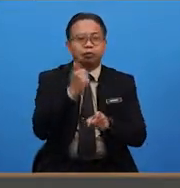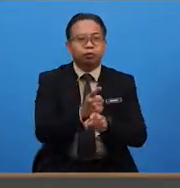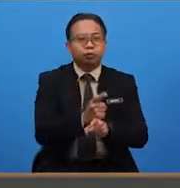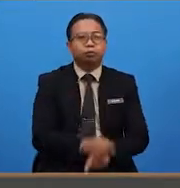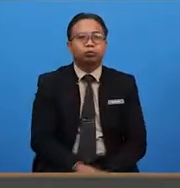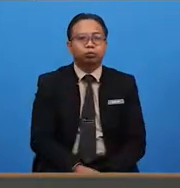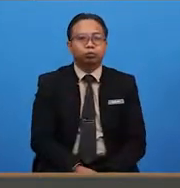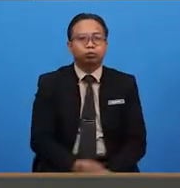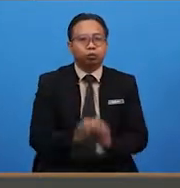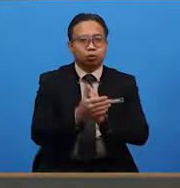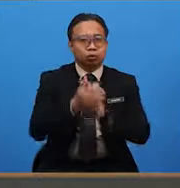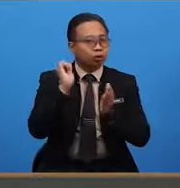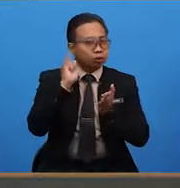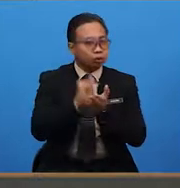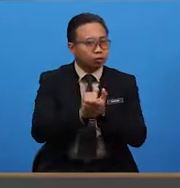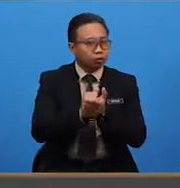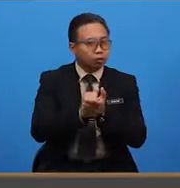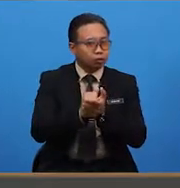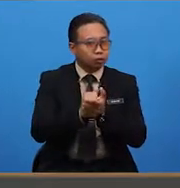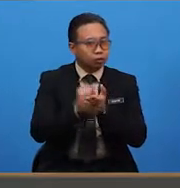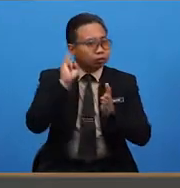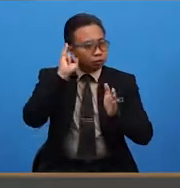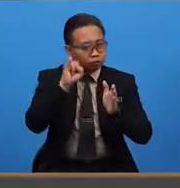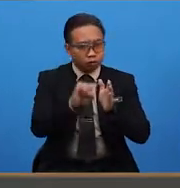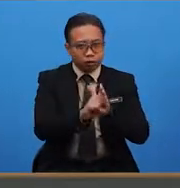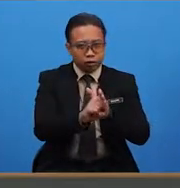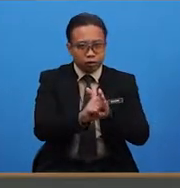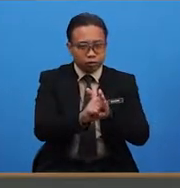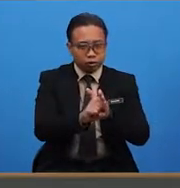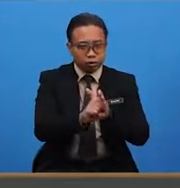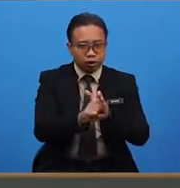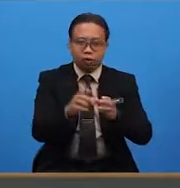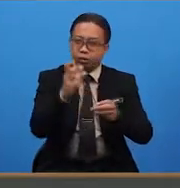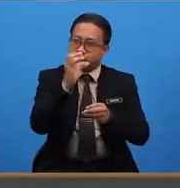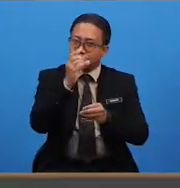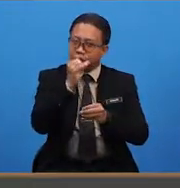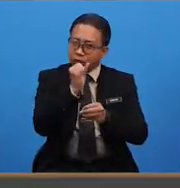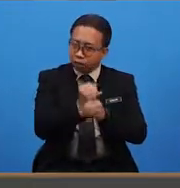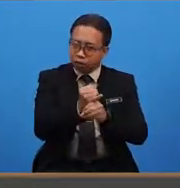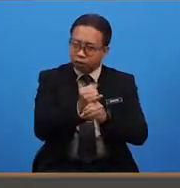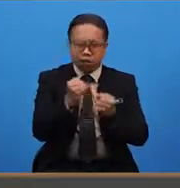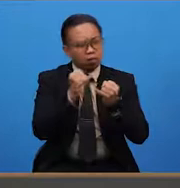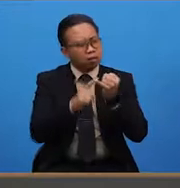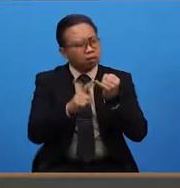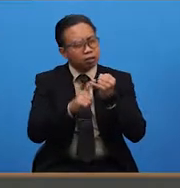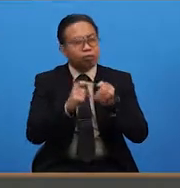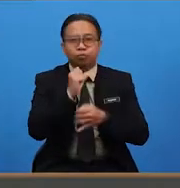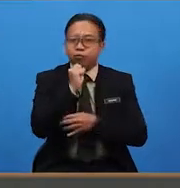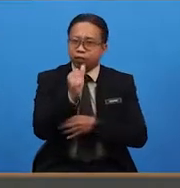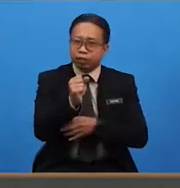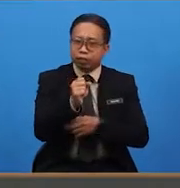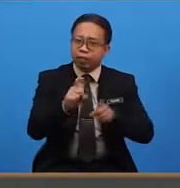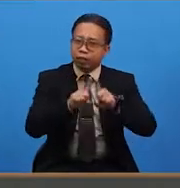oleh-oleh itu inspirasi bukan saja merujuk kepada Karya akhir yang dipersembahkan tapi